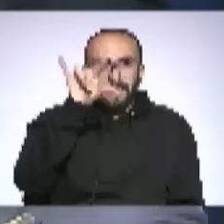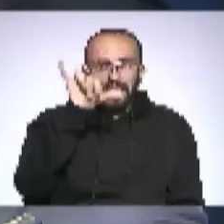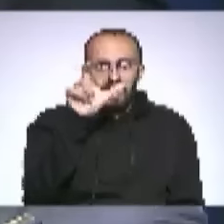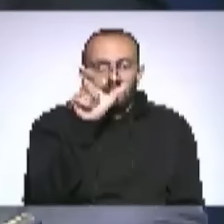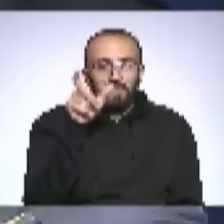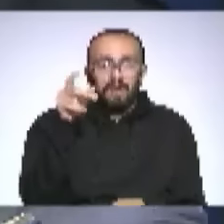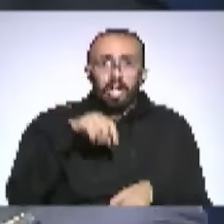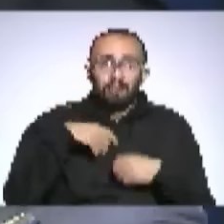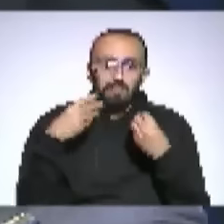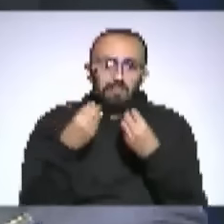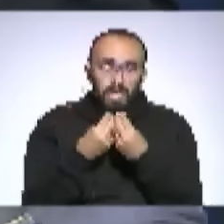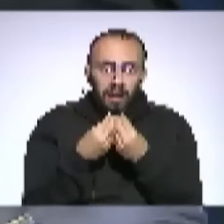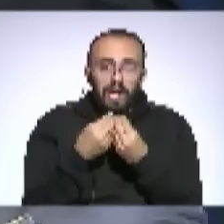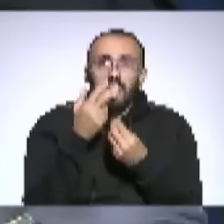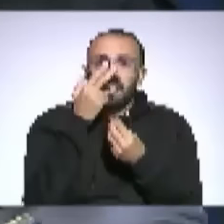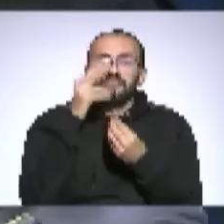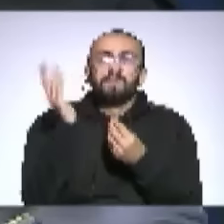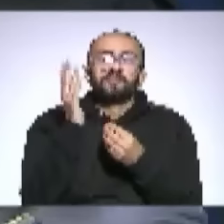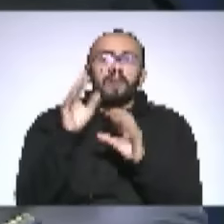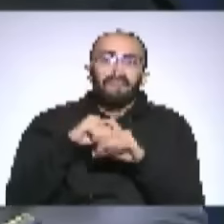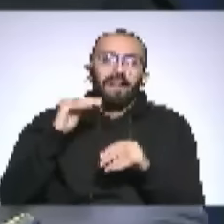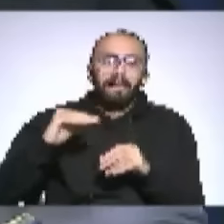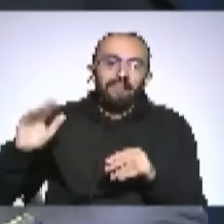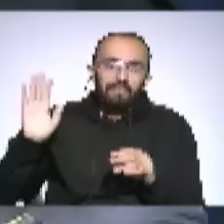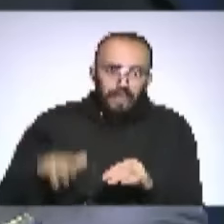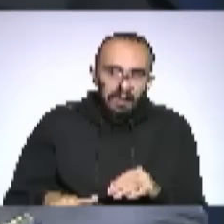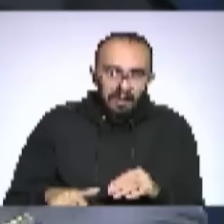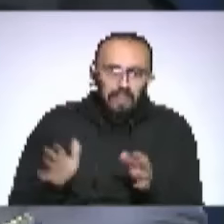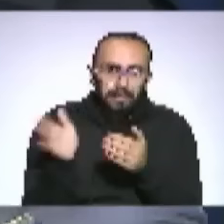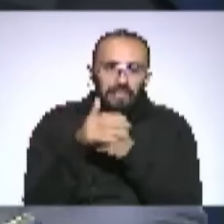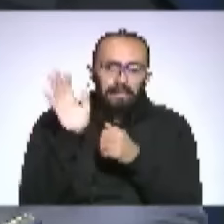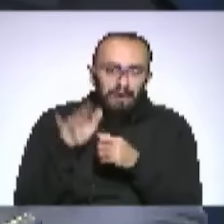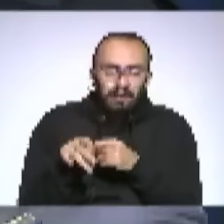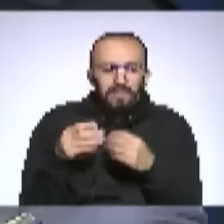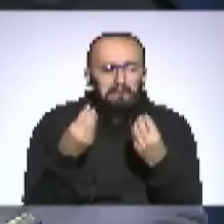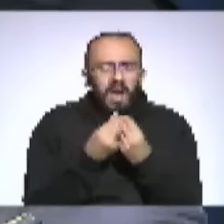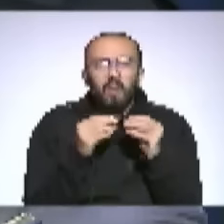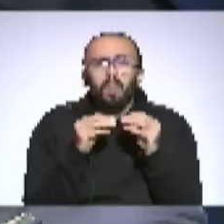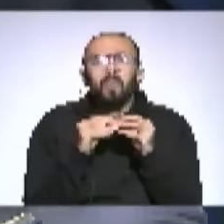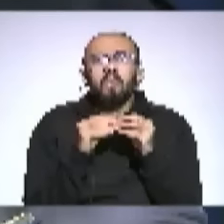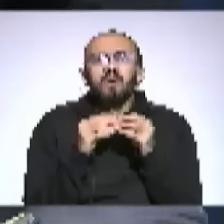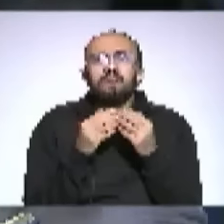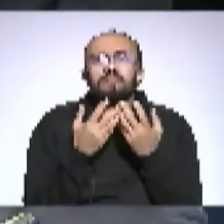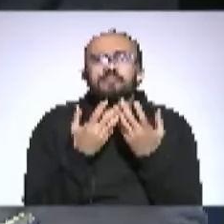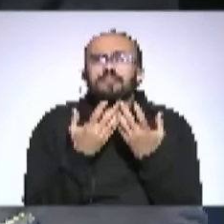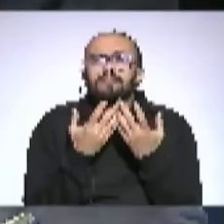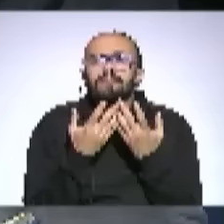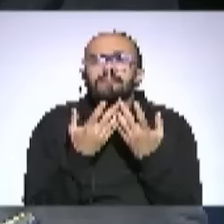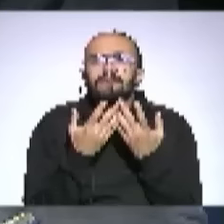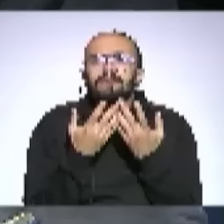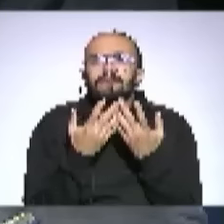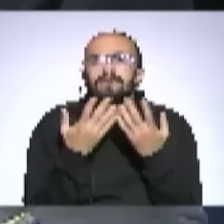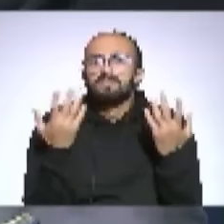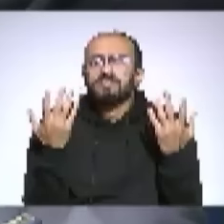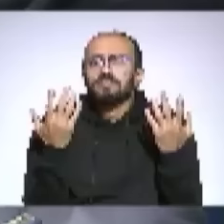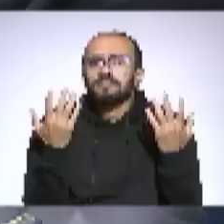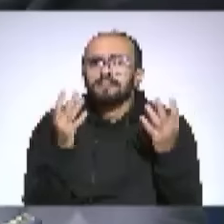مع واحد ومعها طفل معها طفل ايه طبيع علاقتها بيه